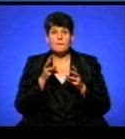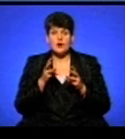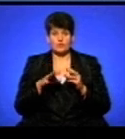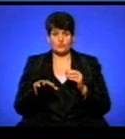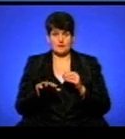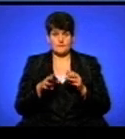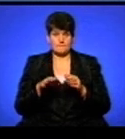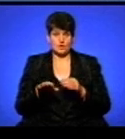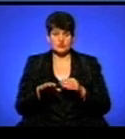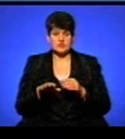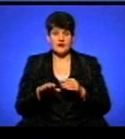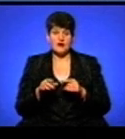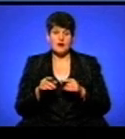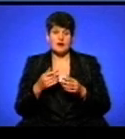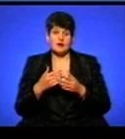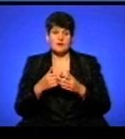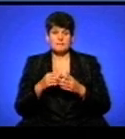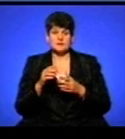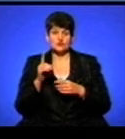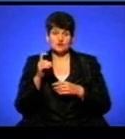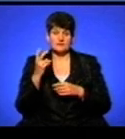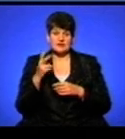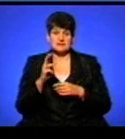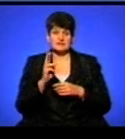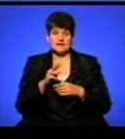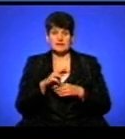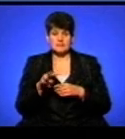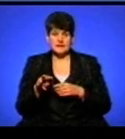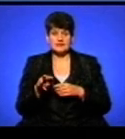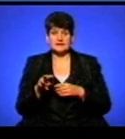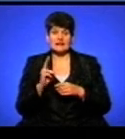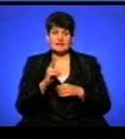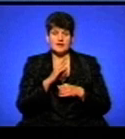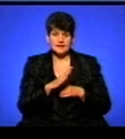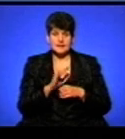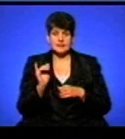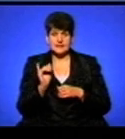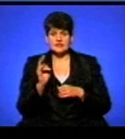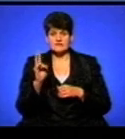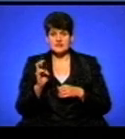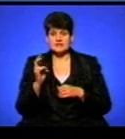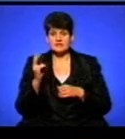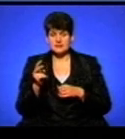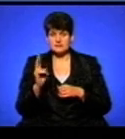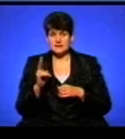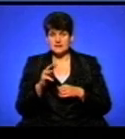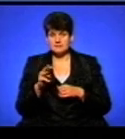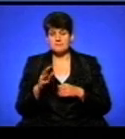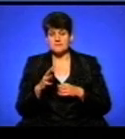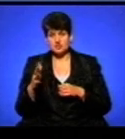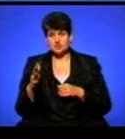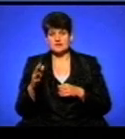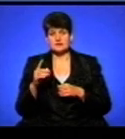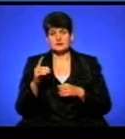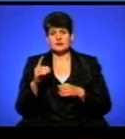величини обмеження залишилися по площі ті самі. 120 квадратів для квартири і 200 квадратів, понад 200 квадратів,